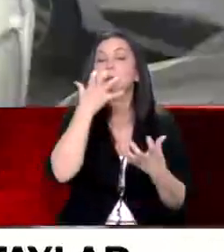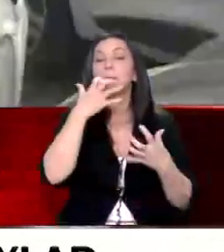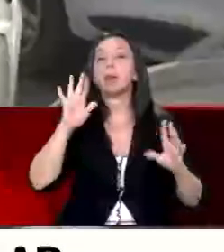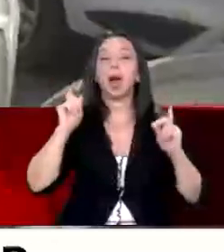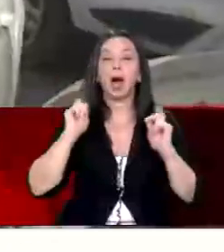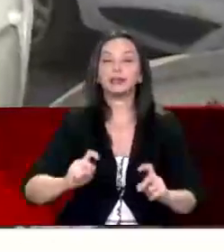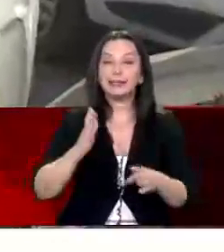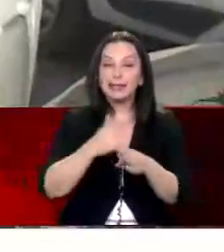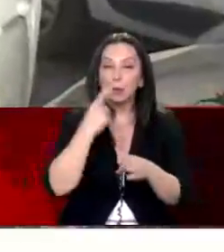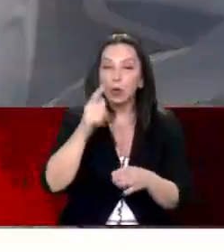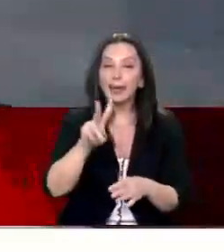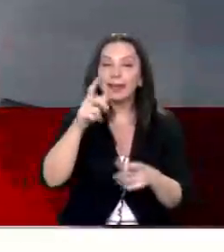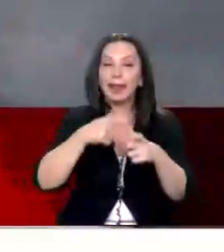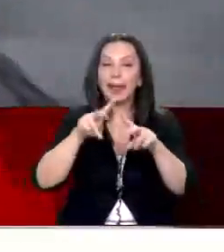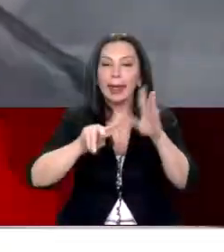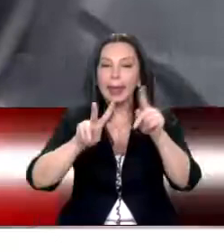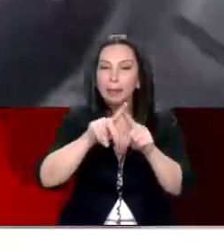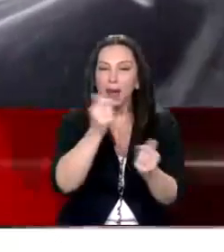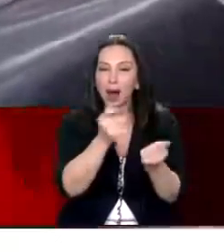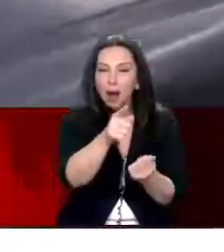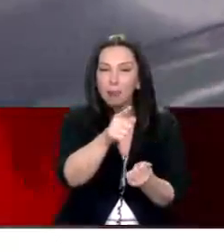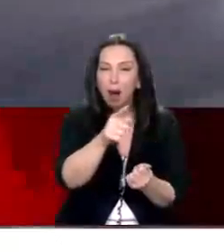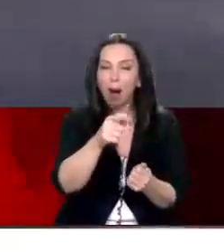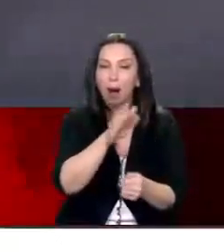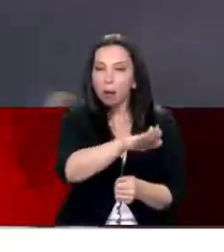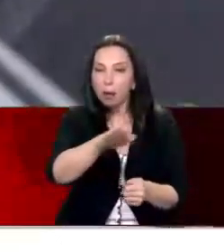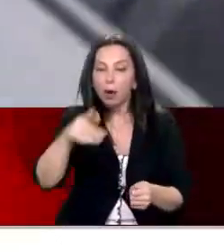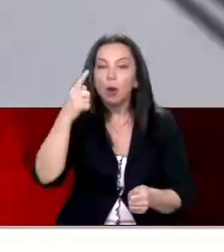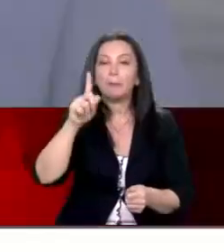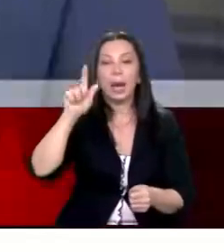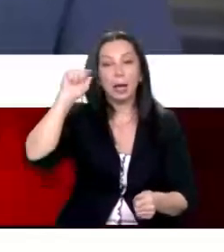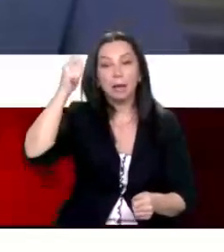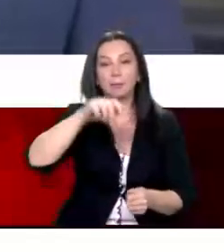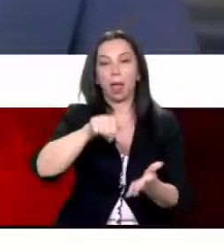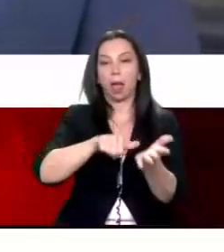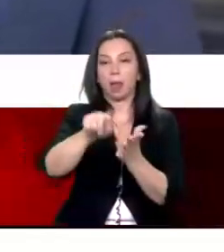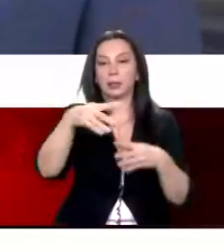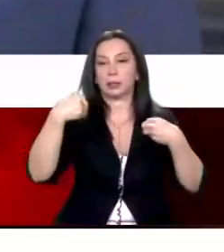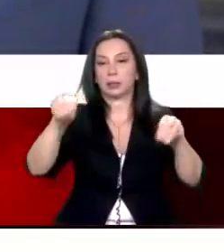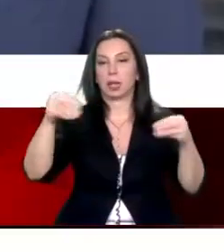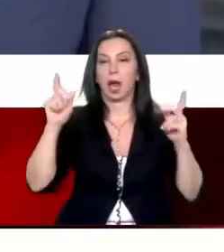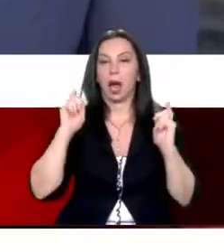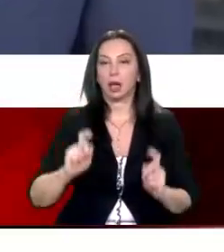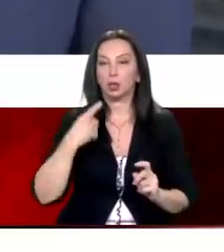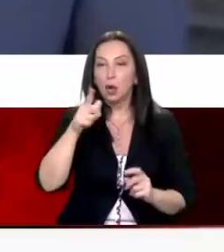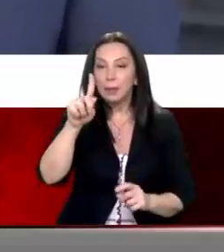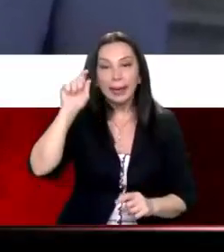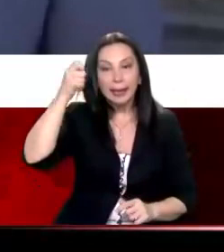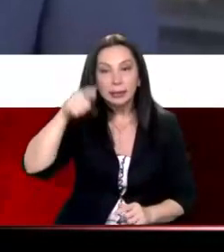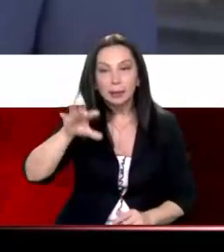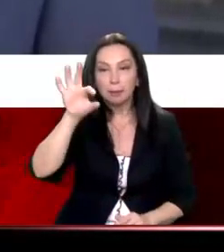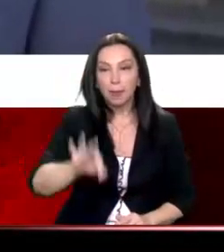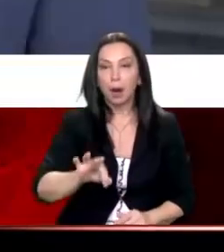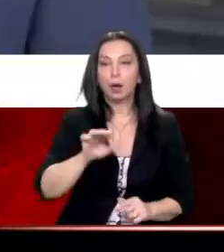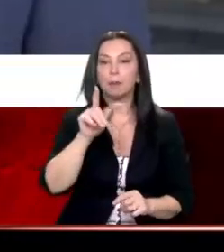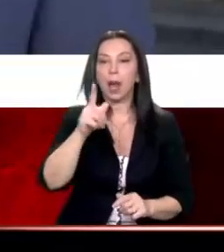Haciz sebebiyle 7 Emin Otoparkları'nda bulunan araçlar 1 Kasım'da satışa çıkıyor. Evet, hacizli mallarla alakalı 1 Kasım'dan itibaren